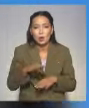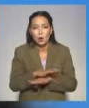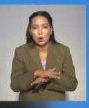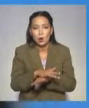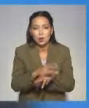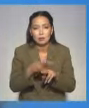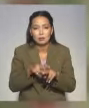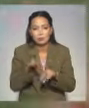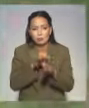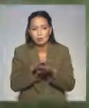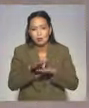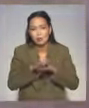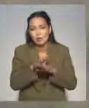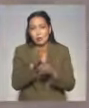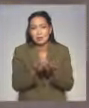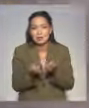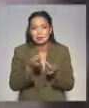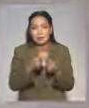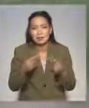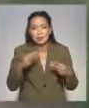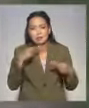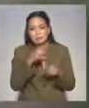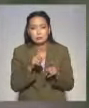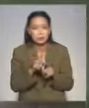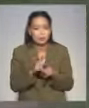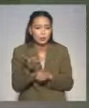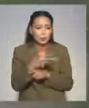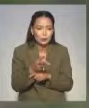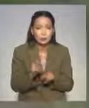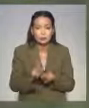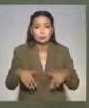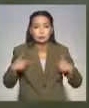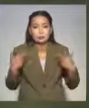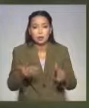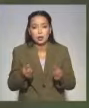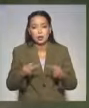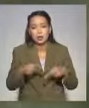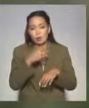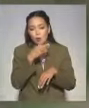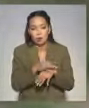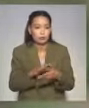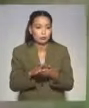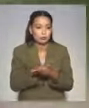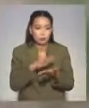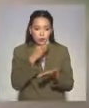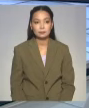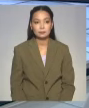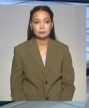жатыр. Тұрғындар жәндіктерді сан мәрте улағанмен нәтиже шықпай тұрған көрінеді. Ал құзырлы органдар әзірге үнсіз отыр.